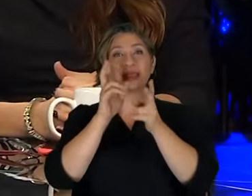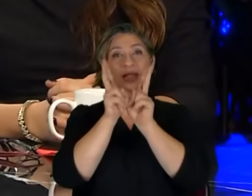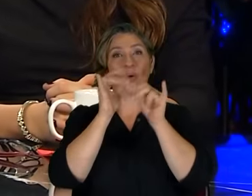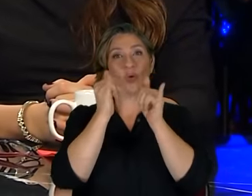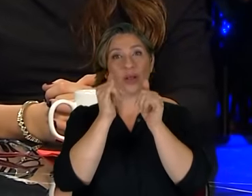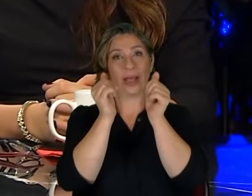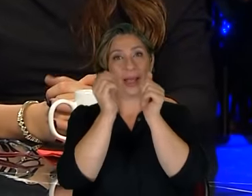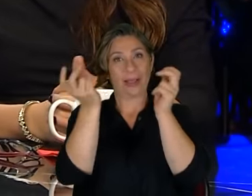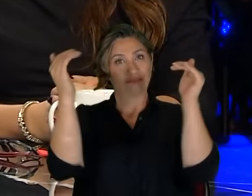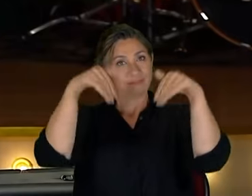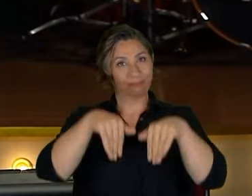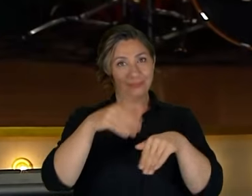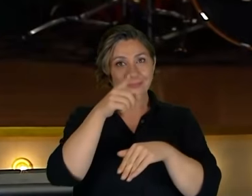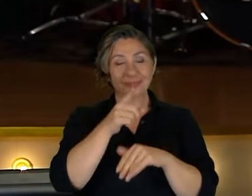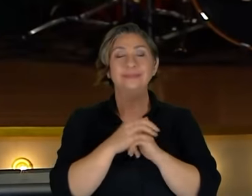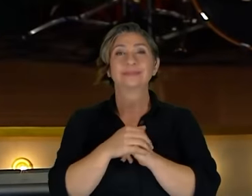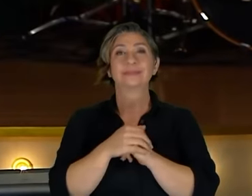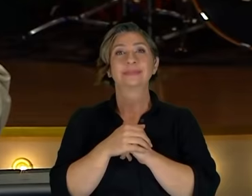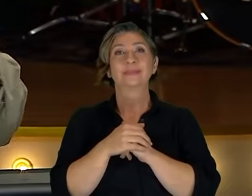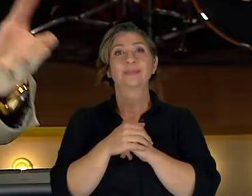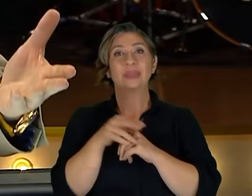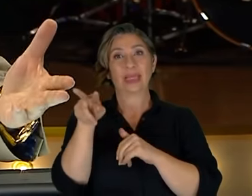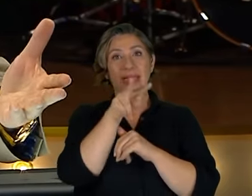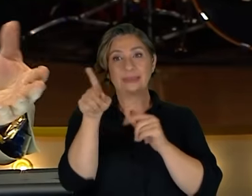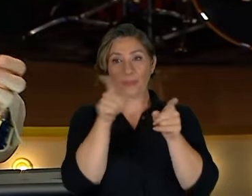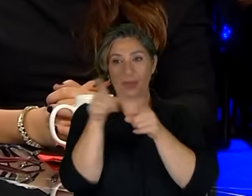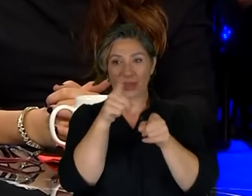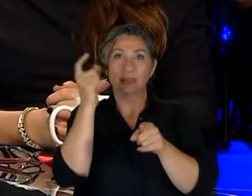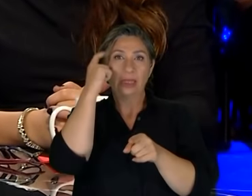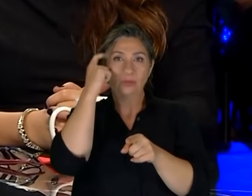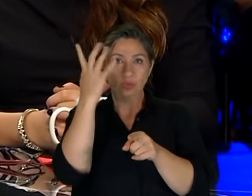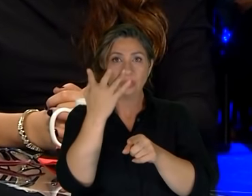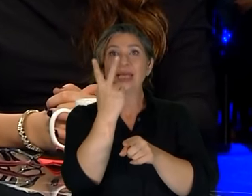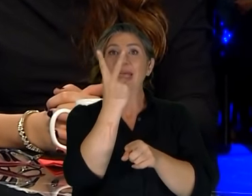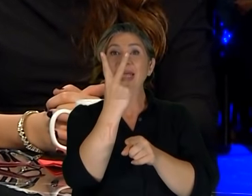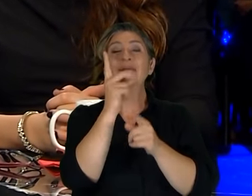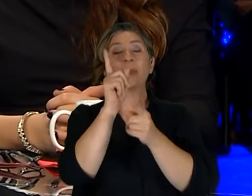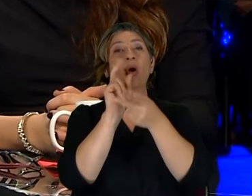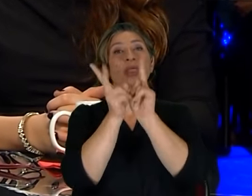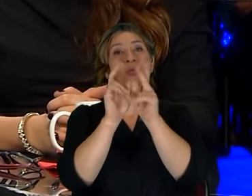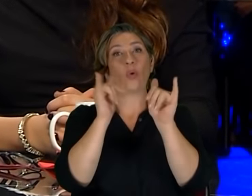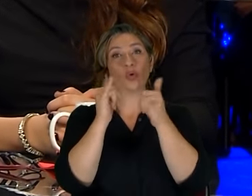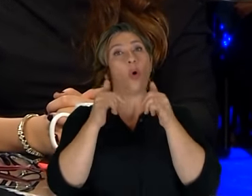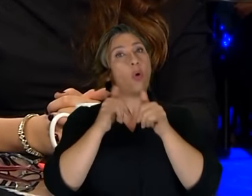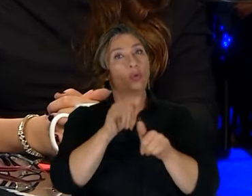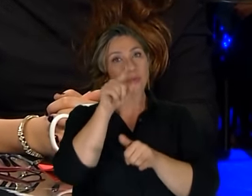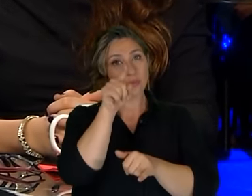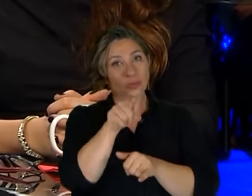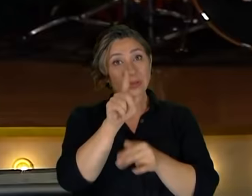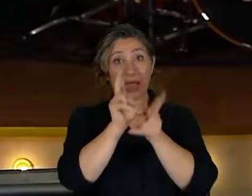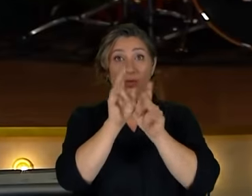oyunuyla bize geliyorsunuz. İkiniz birbirinizi tanıyorsunuz ve iki kişilik bir oyunda